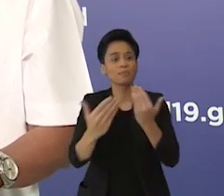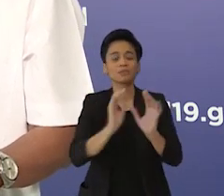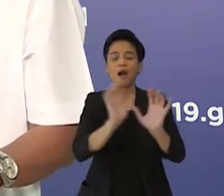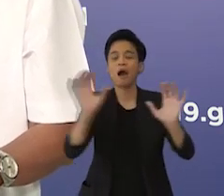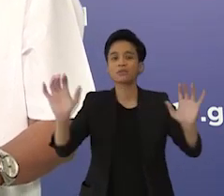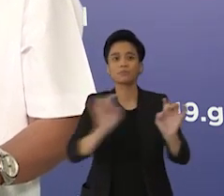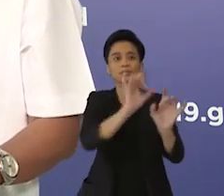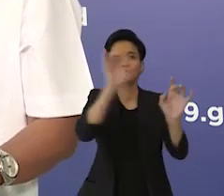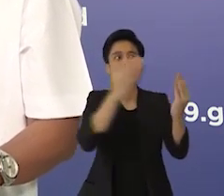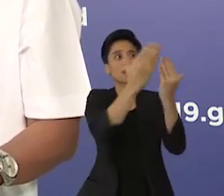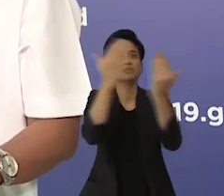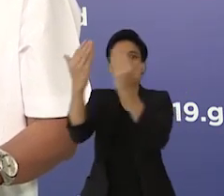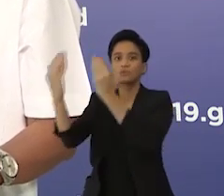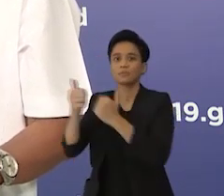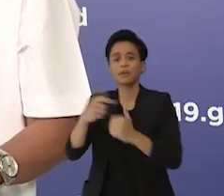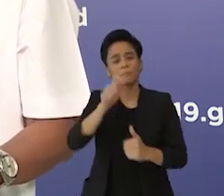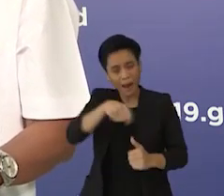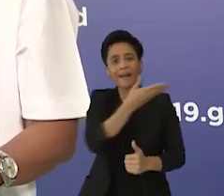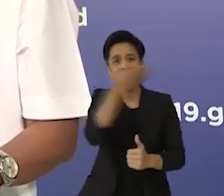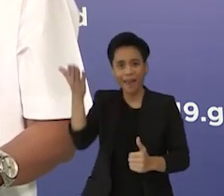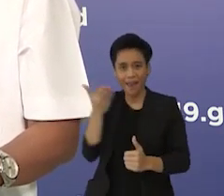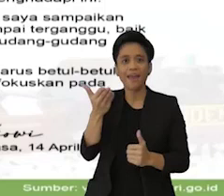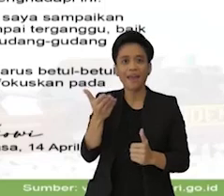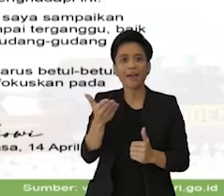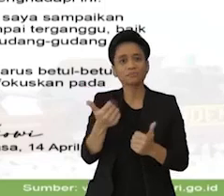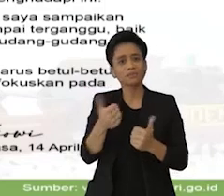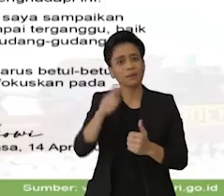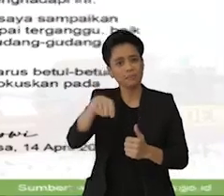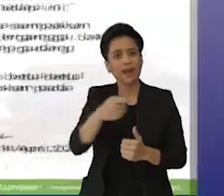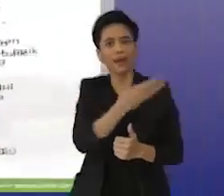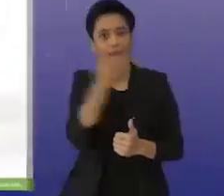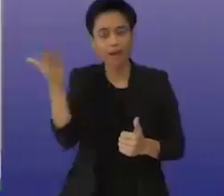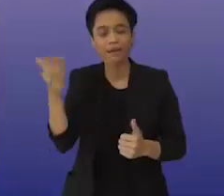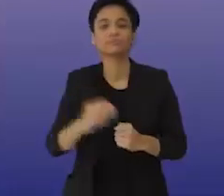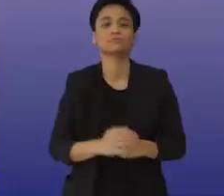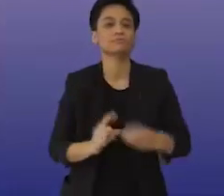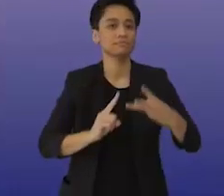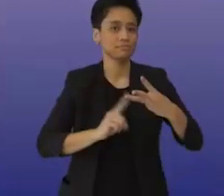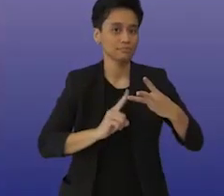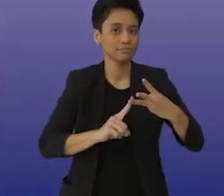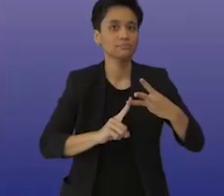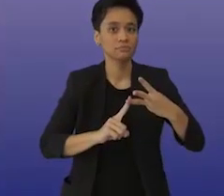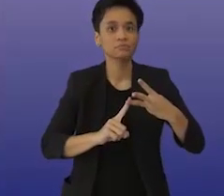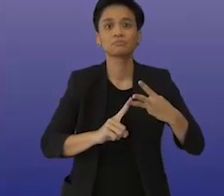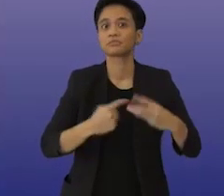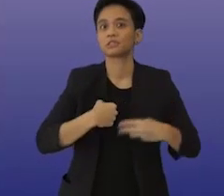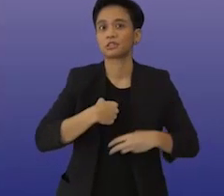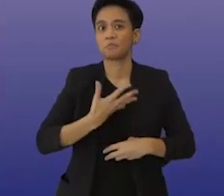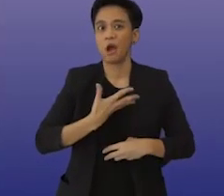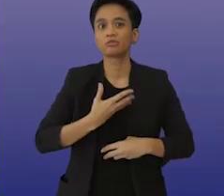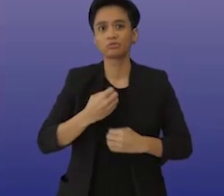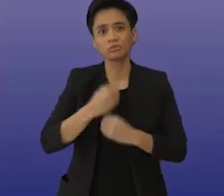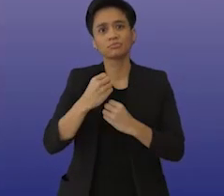tersedia yang ketiga kami akan mengkomunikasikan secara transparan Kepada